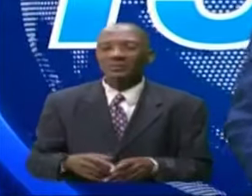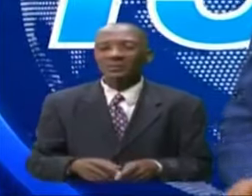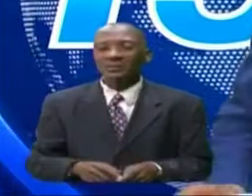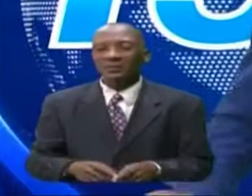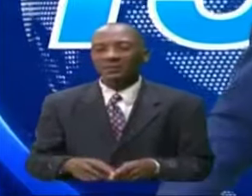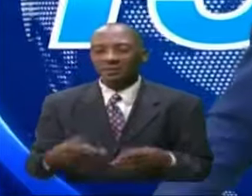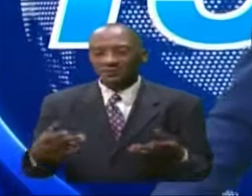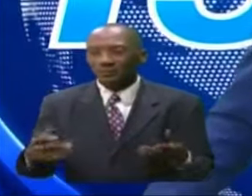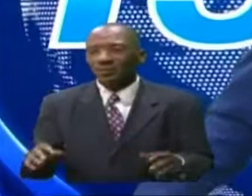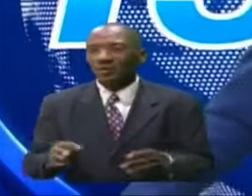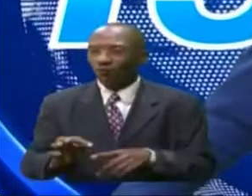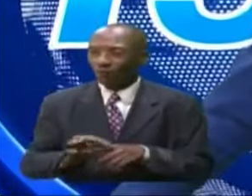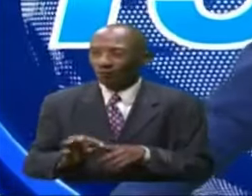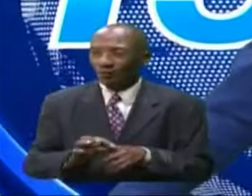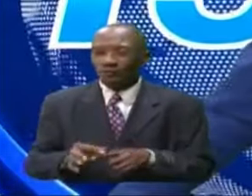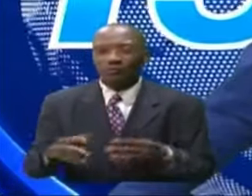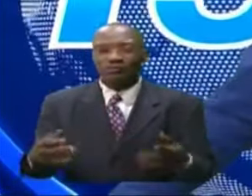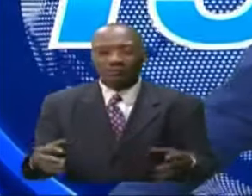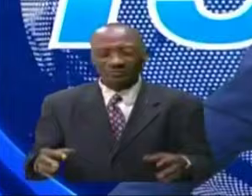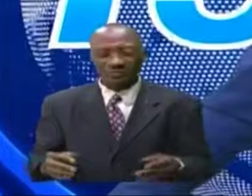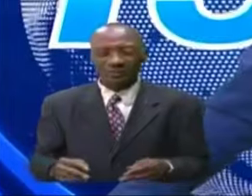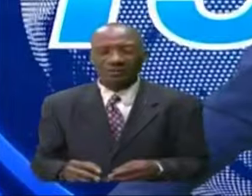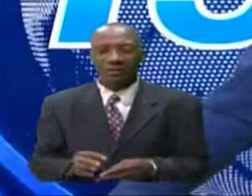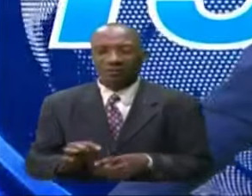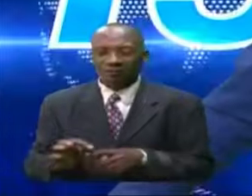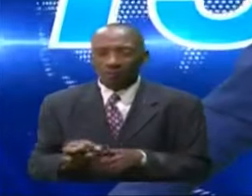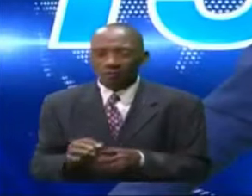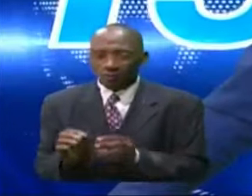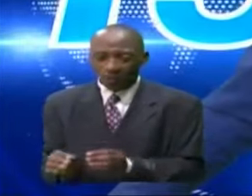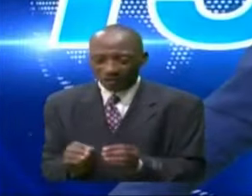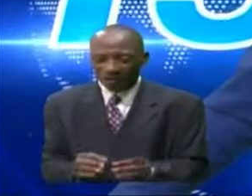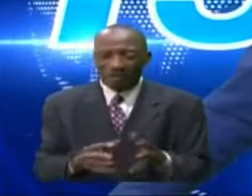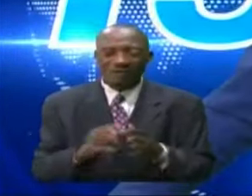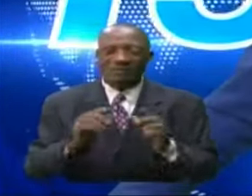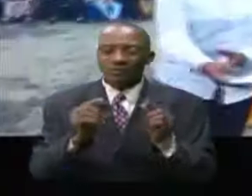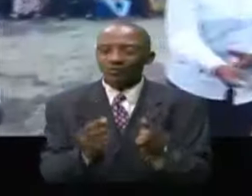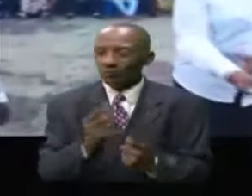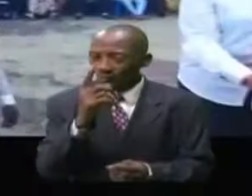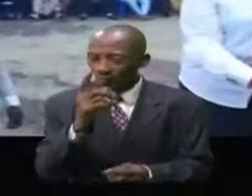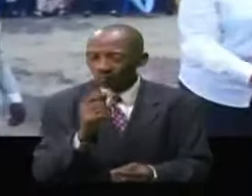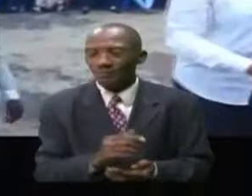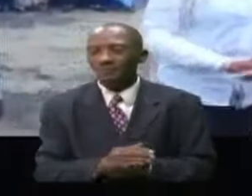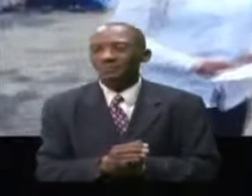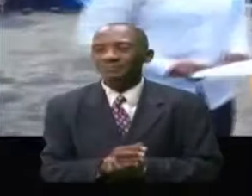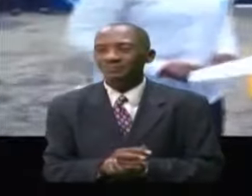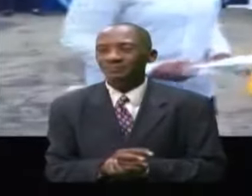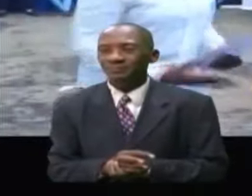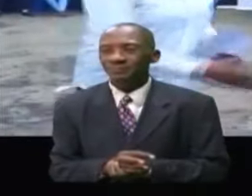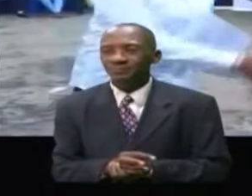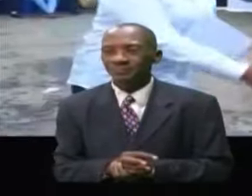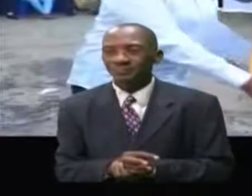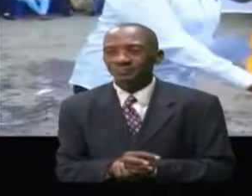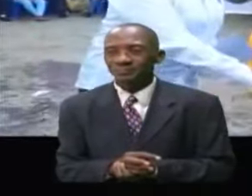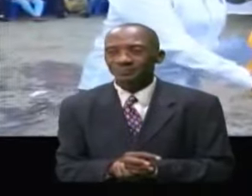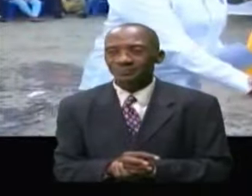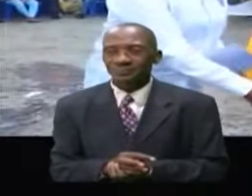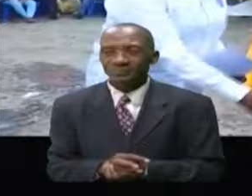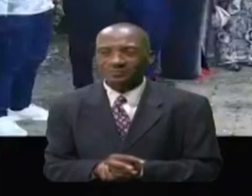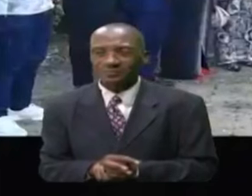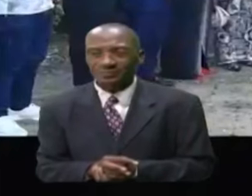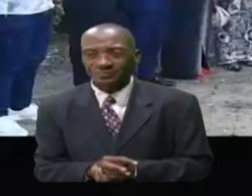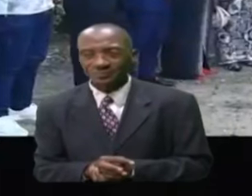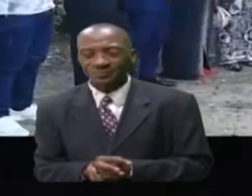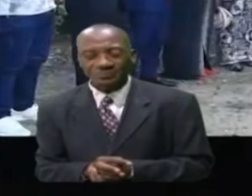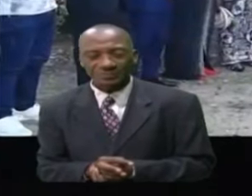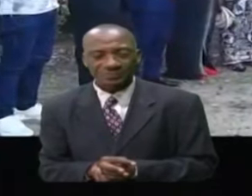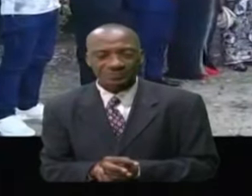formation. Formation organisée par la Fondation Rémi Séguiobé. Regardez. Ce dimanche 29 octobre 2023, à Goma, des brevets à